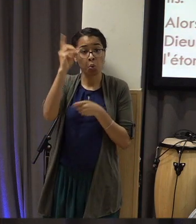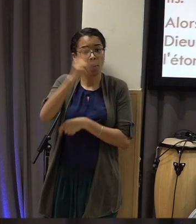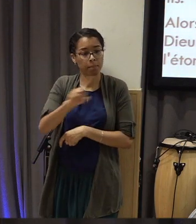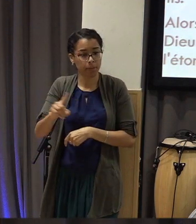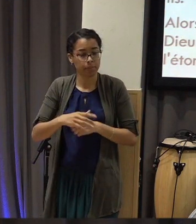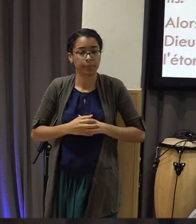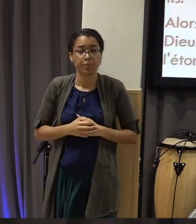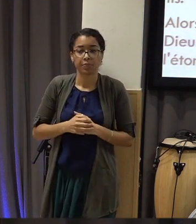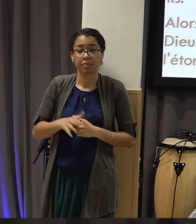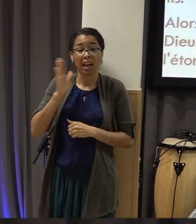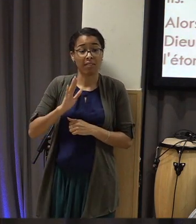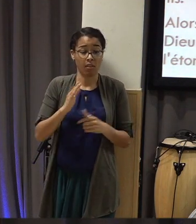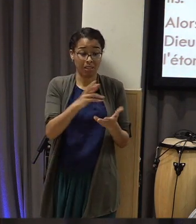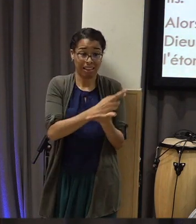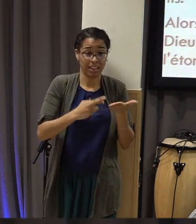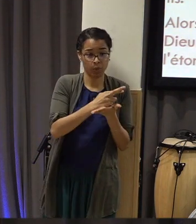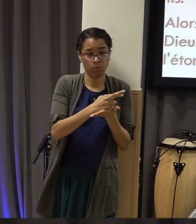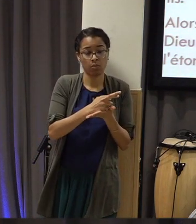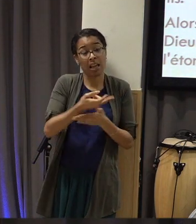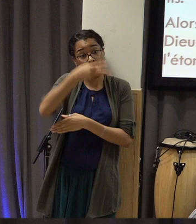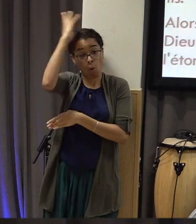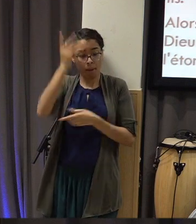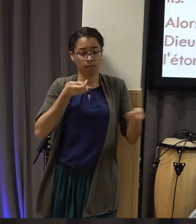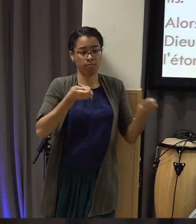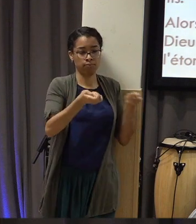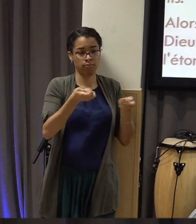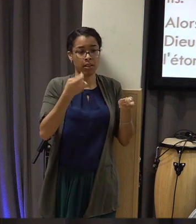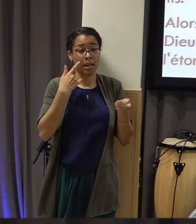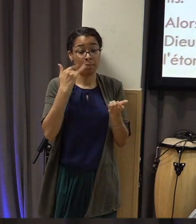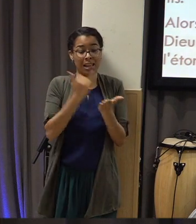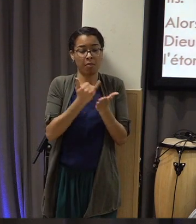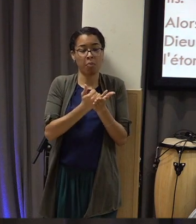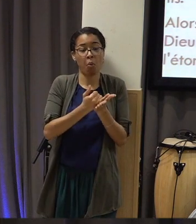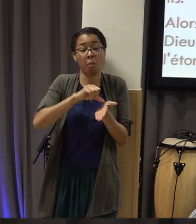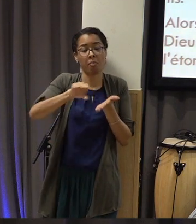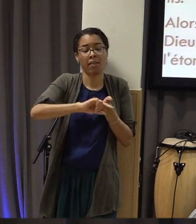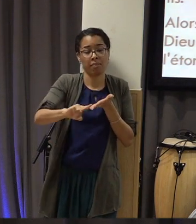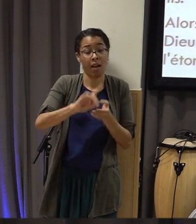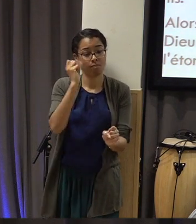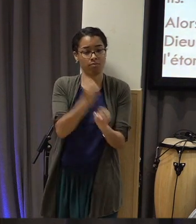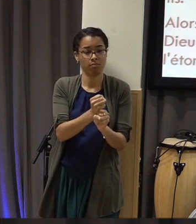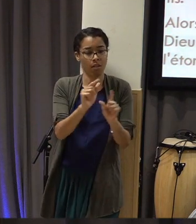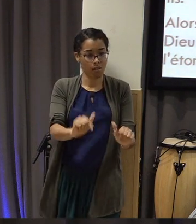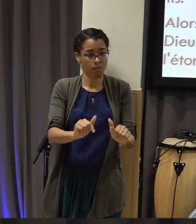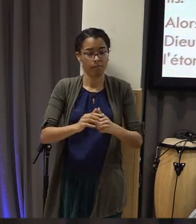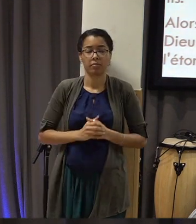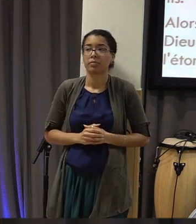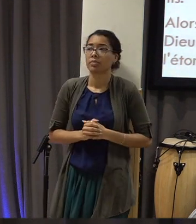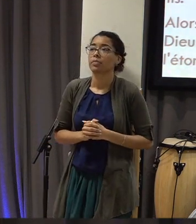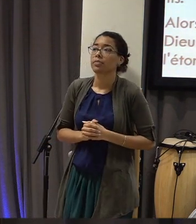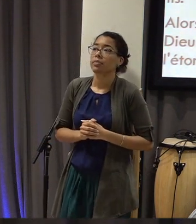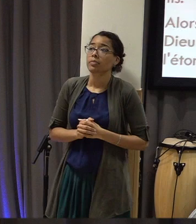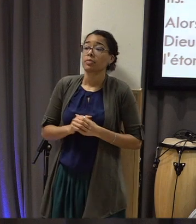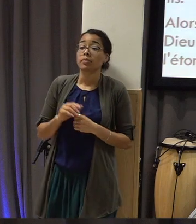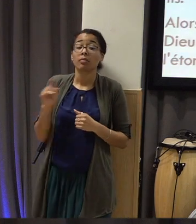La Judée à l'époque est sous domination romaine et ne pas payer l'impôt expose à des sanctions. Et donc la réponse de Jésus à ce